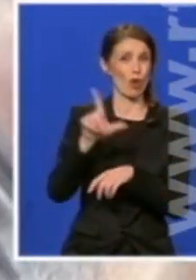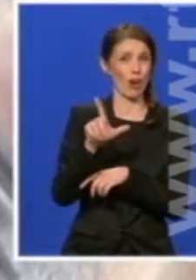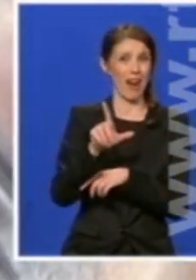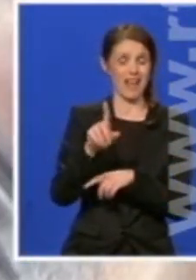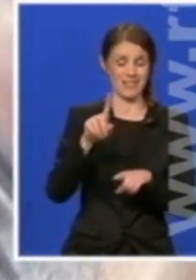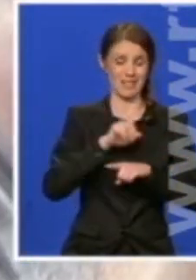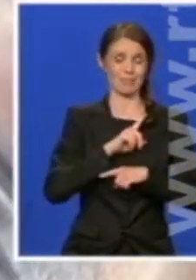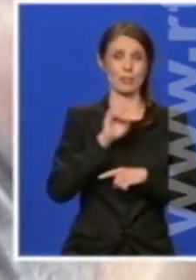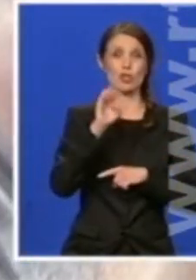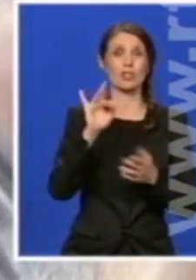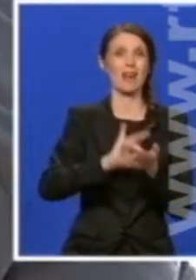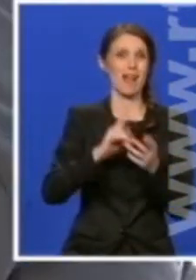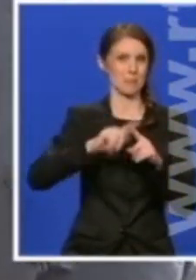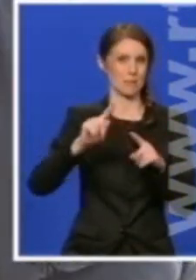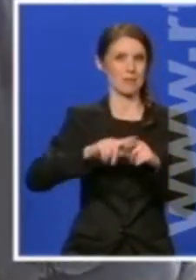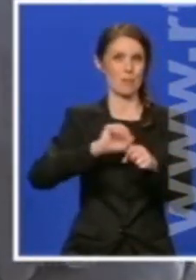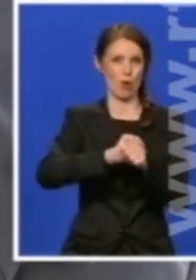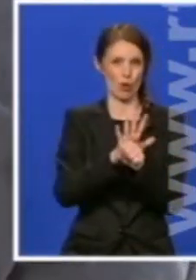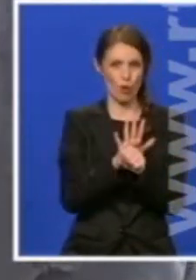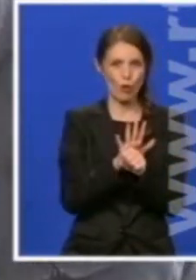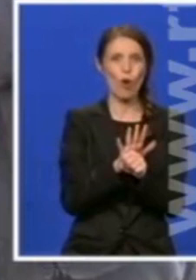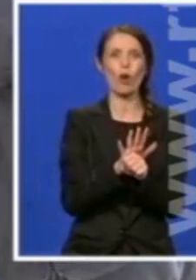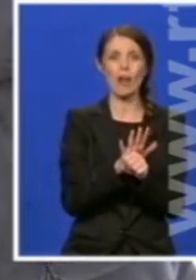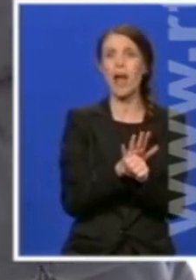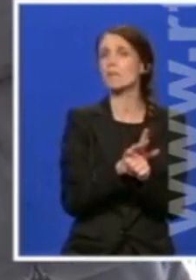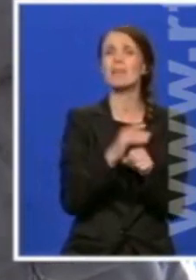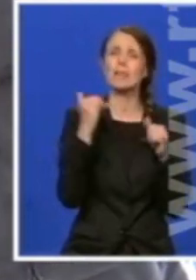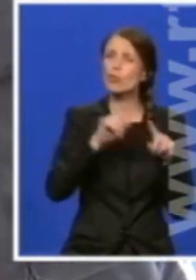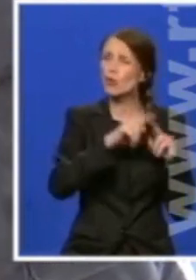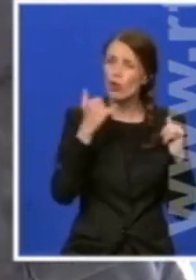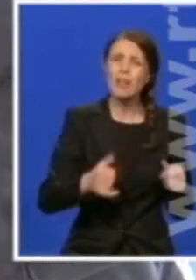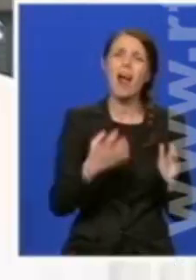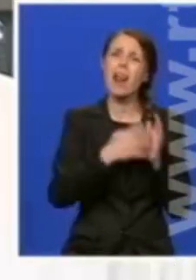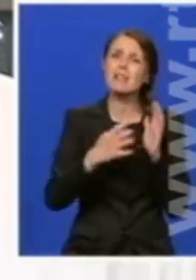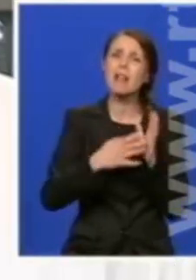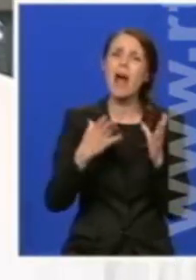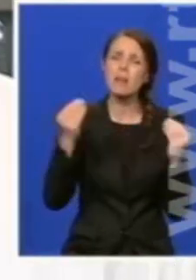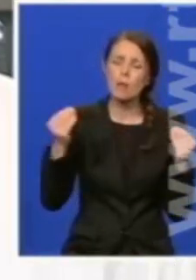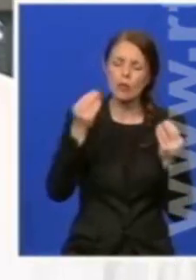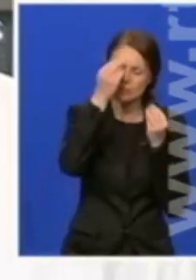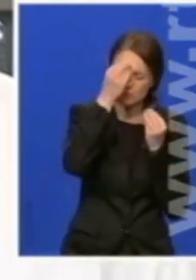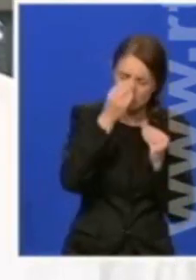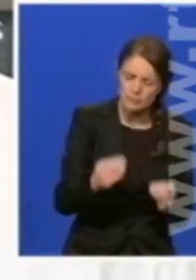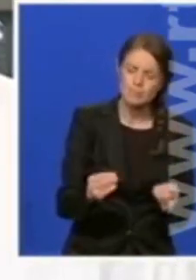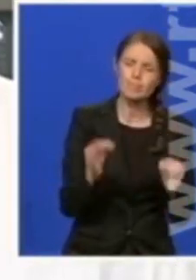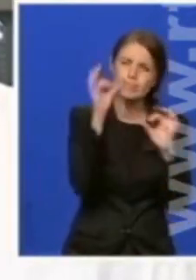preminuo 14. aprila, i danas se sa velikim pijetetom opraštaju mnogi, a